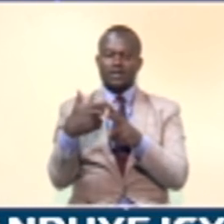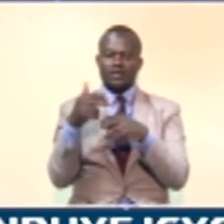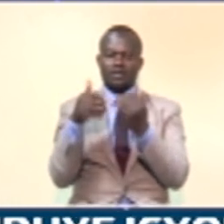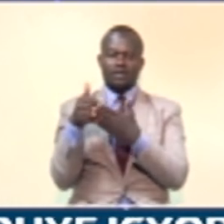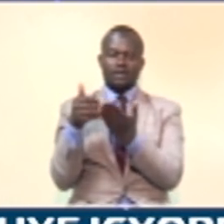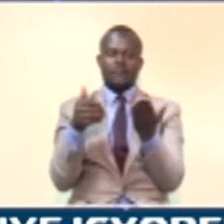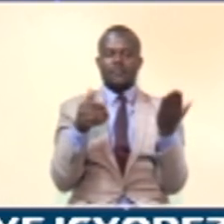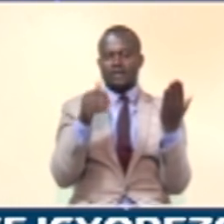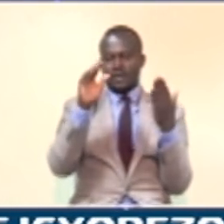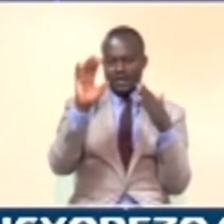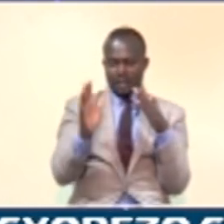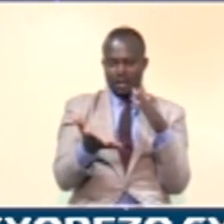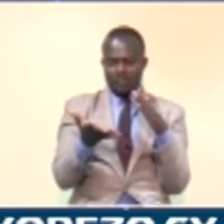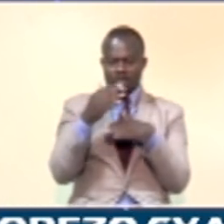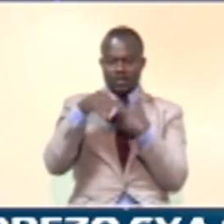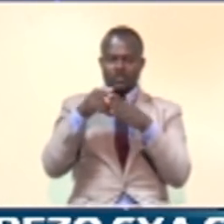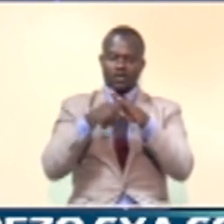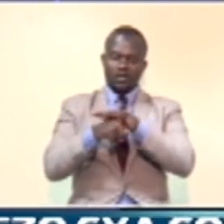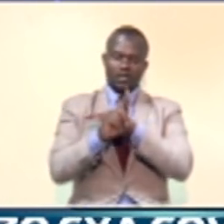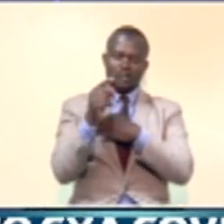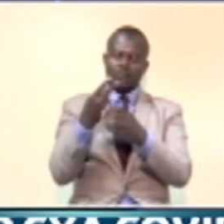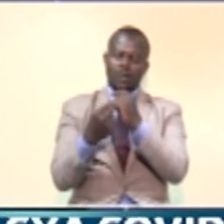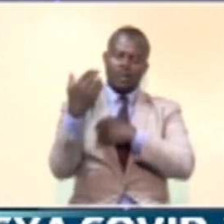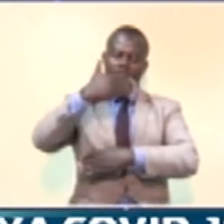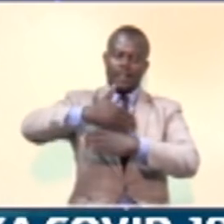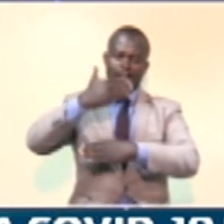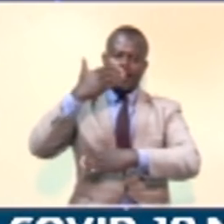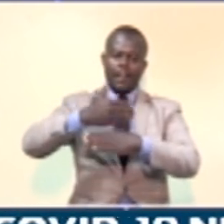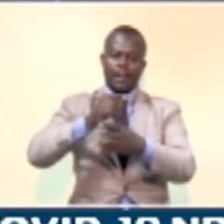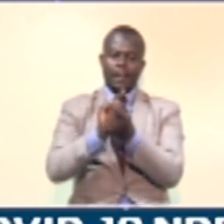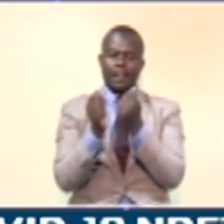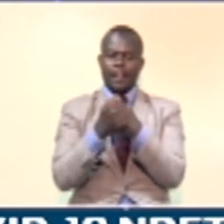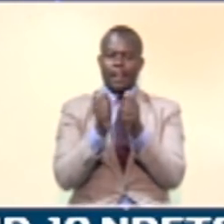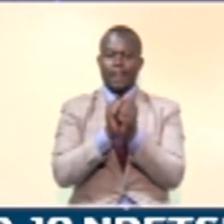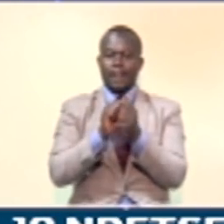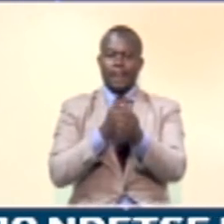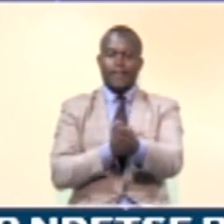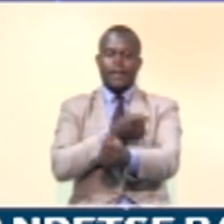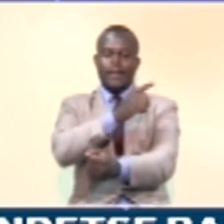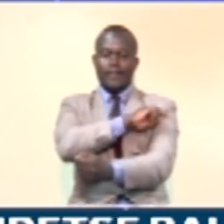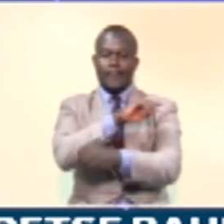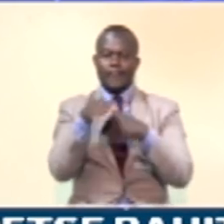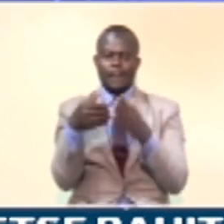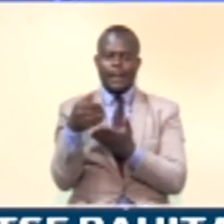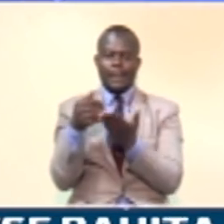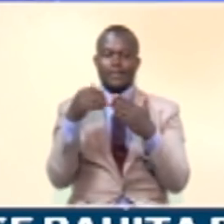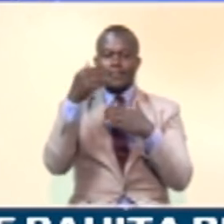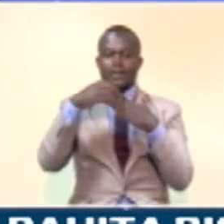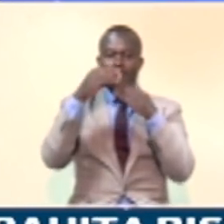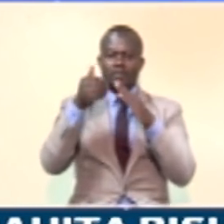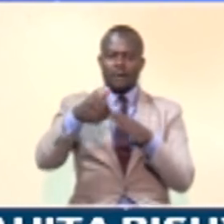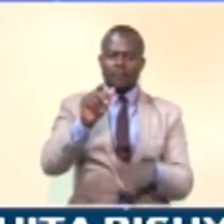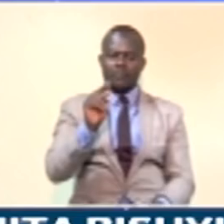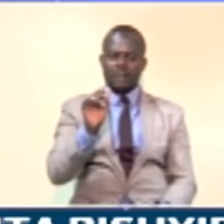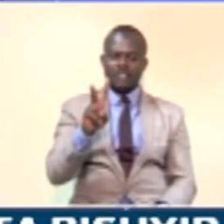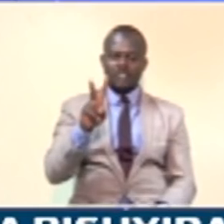mu bihumbi bitanu zikaba zinjiriye ku mpaka yombi ihuza imijyi ya Gisenyi ndetse na Goma inyuma yaho ubuyobozi bwabo muri Kivu